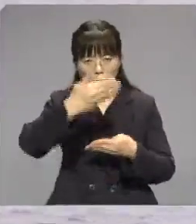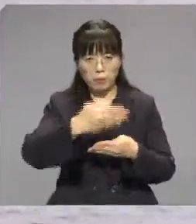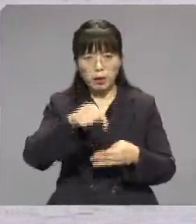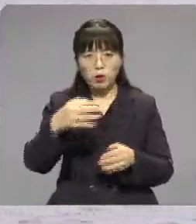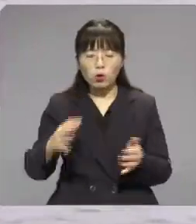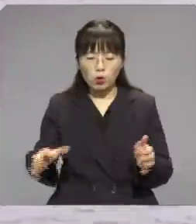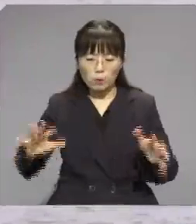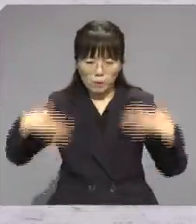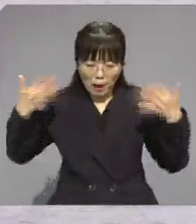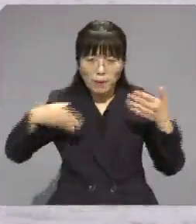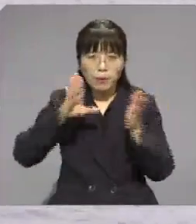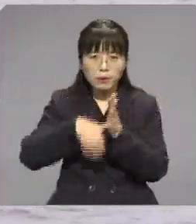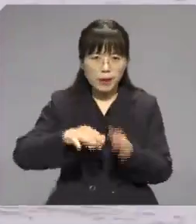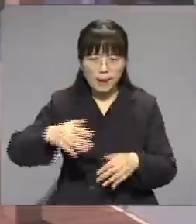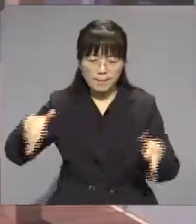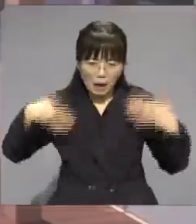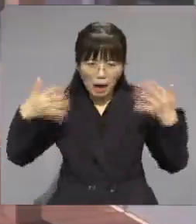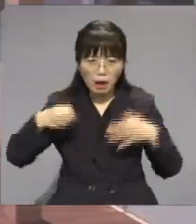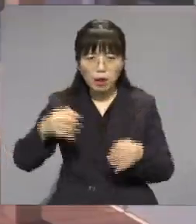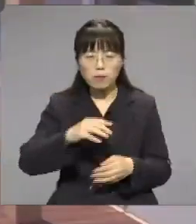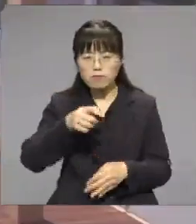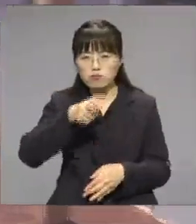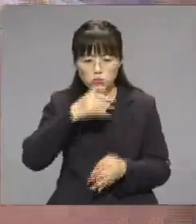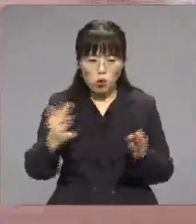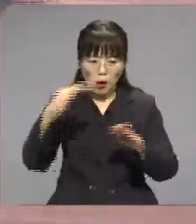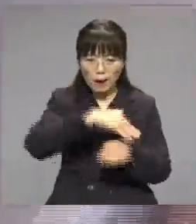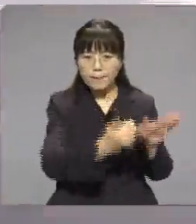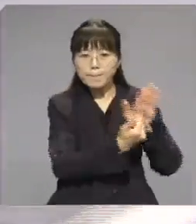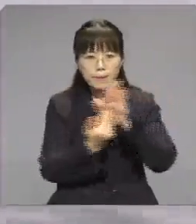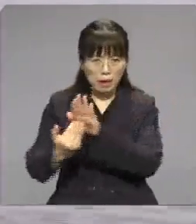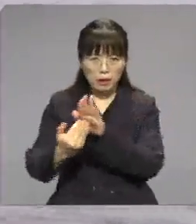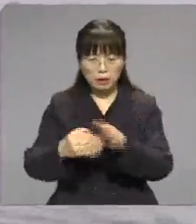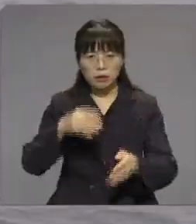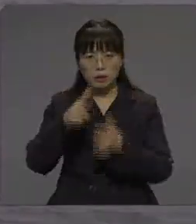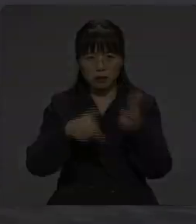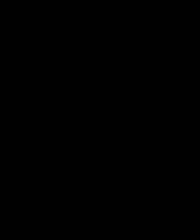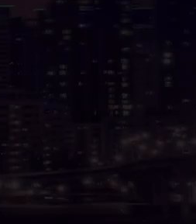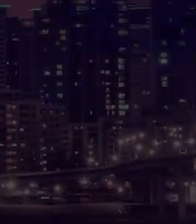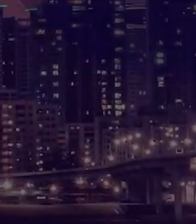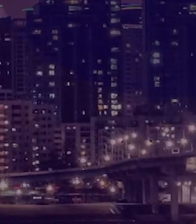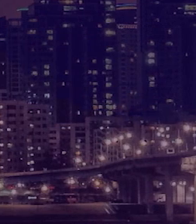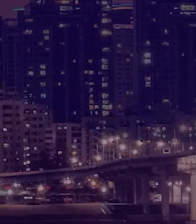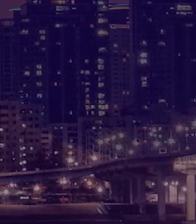방파제는 홍수나 태풍 시 거센 바람과 물결을 막는 외곽 시설물입니다.